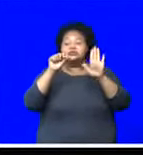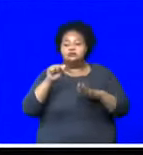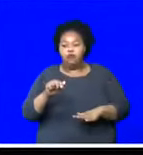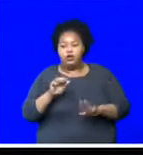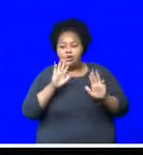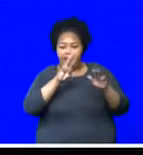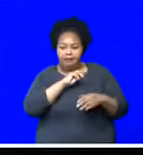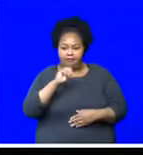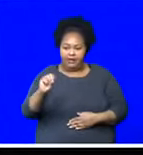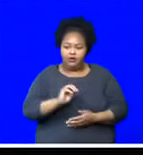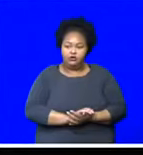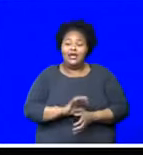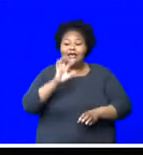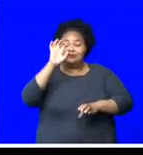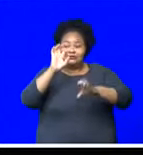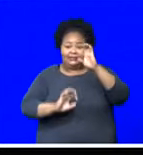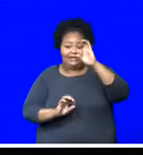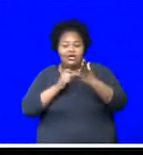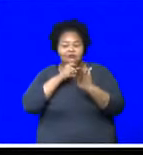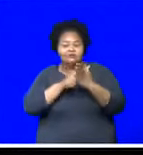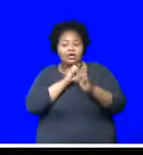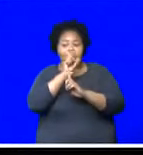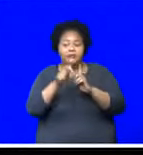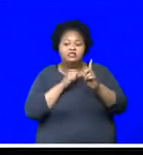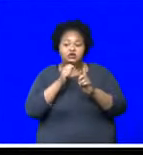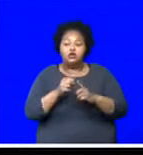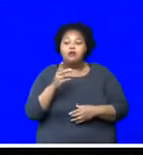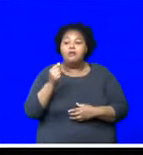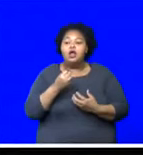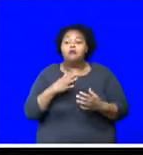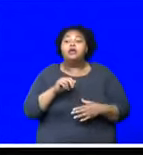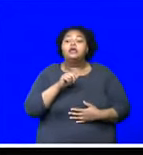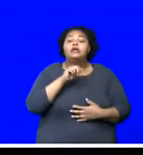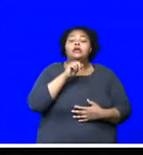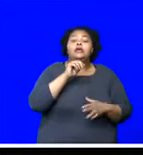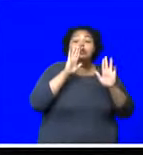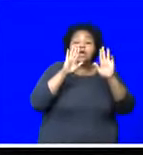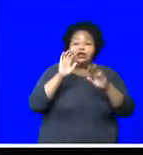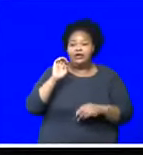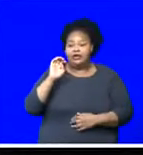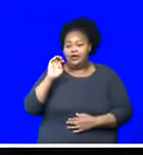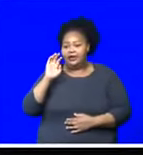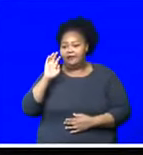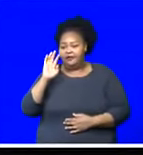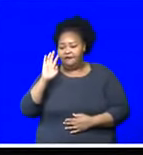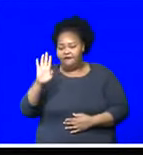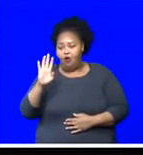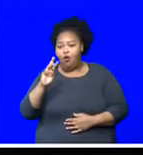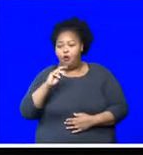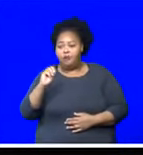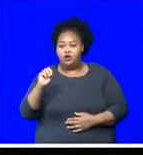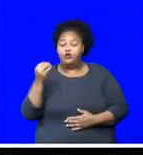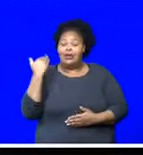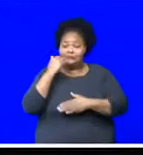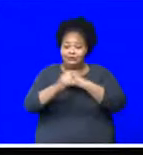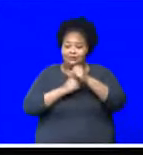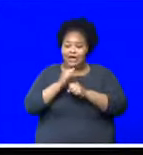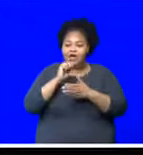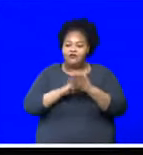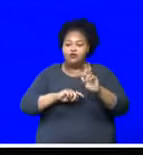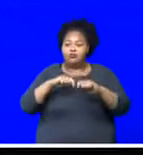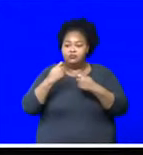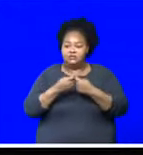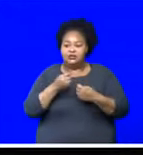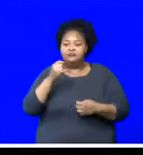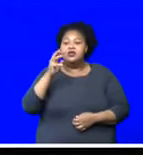leng-£6.9 million. I-Chelsea yathenga yena Lukaku ngemali leng-£97.5 million eminyakeni lophelile asuka khona eqenjini le-Inter Milan